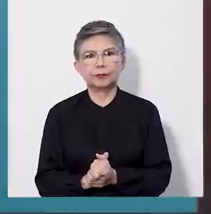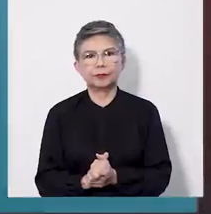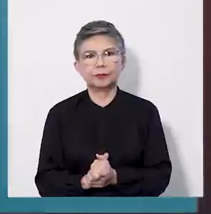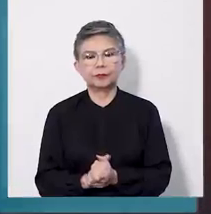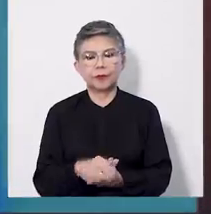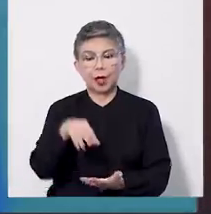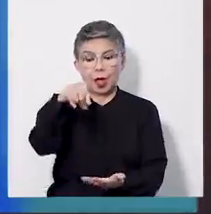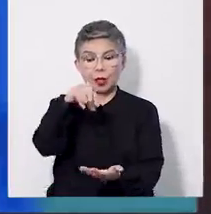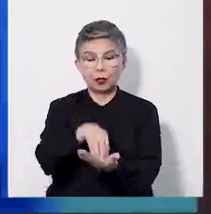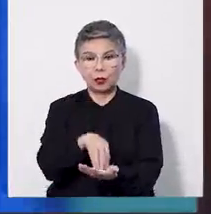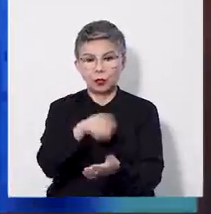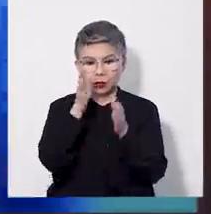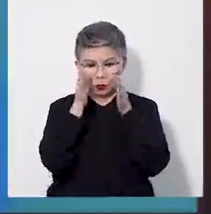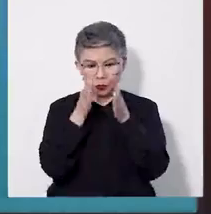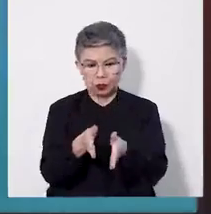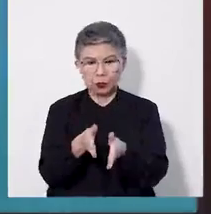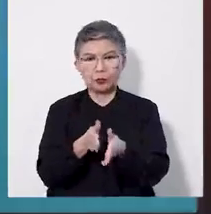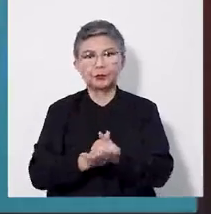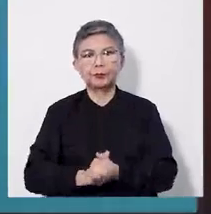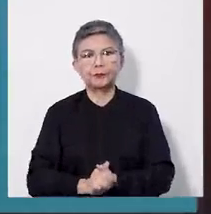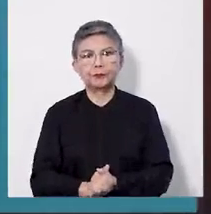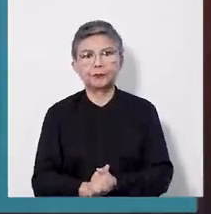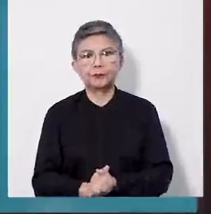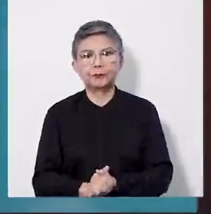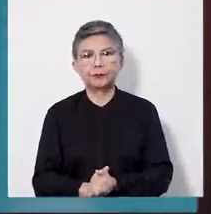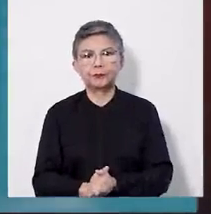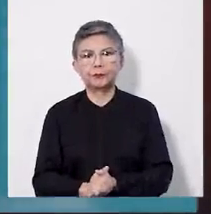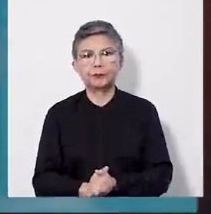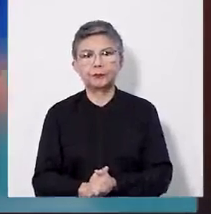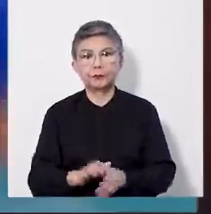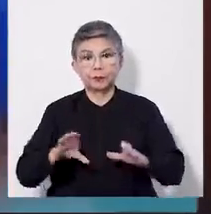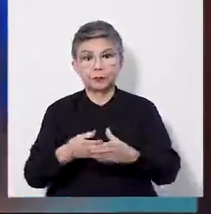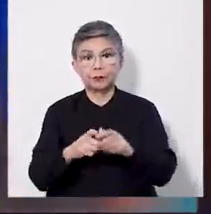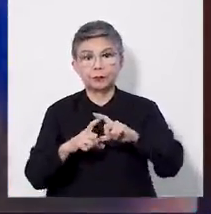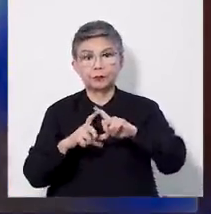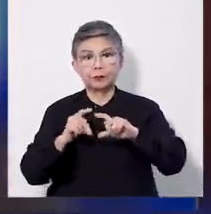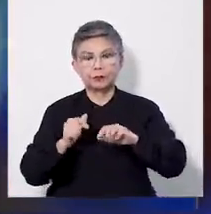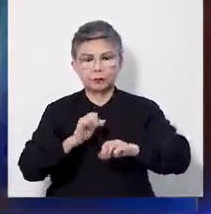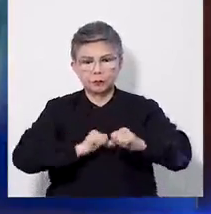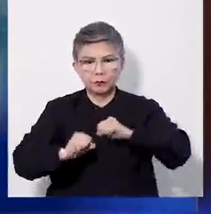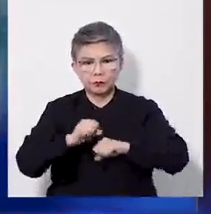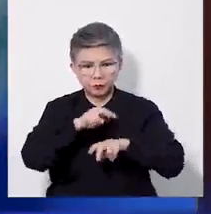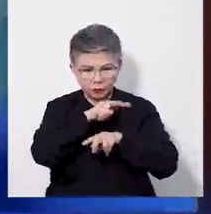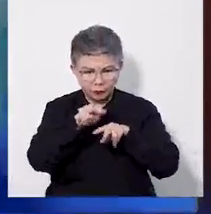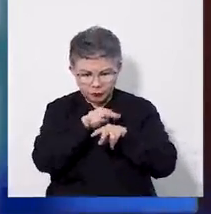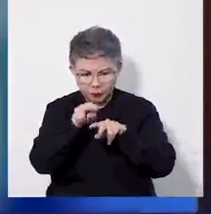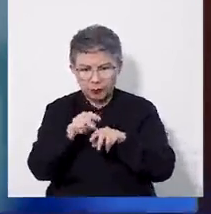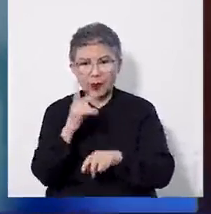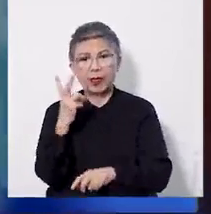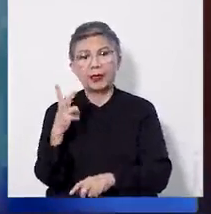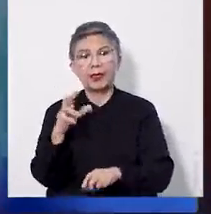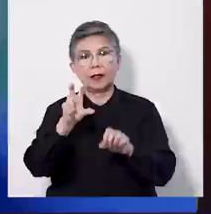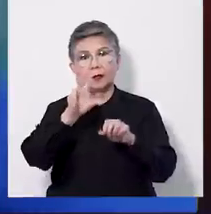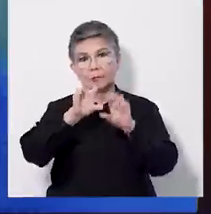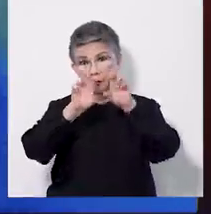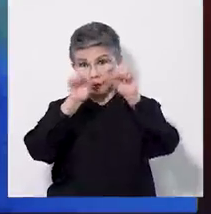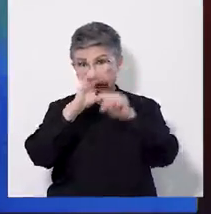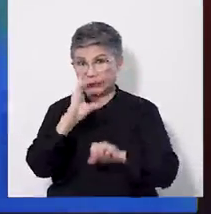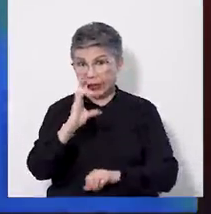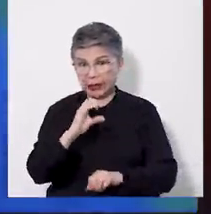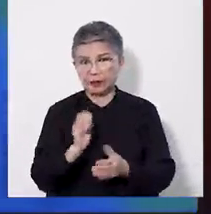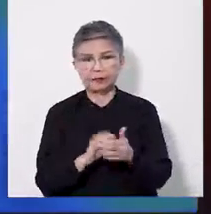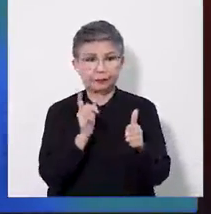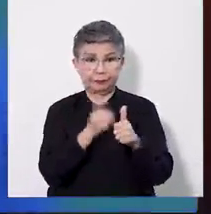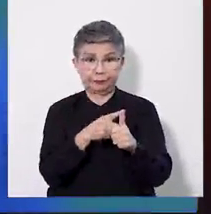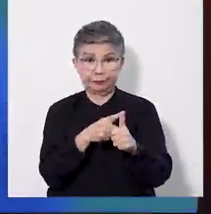2344 56 e tim SAR gabungan melakukan pencarian dengan 3 metode yakni